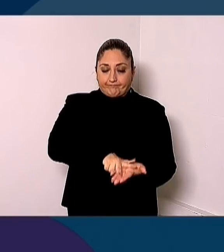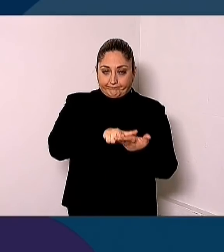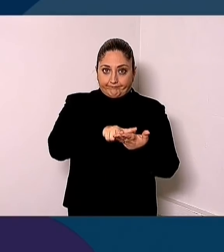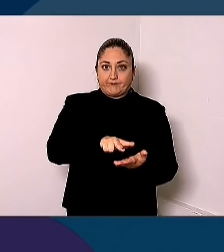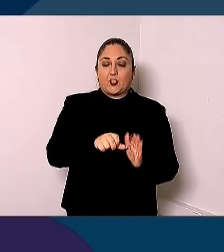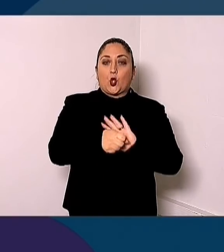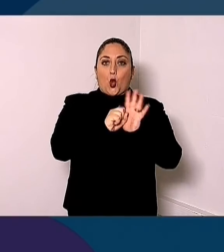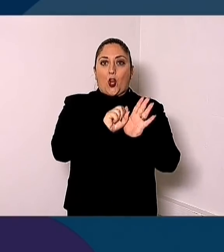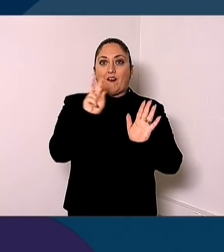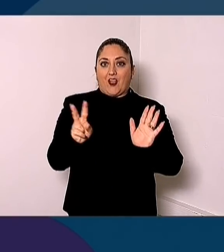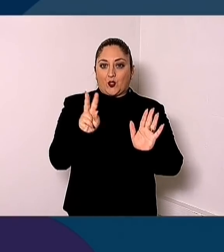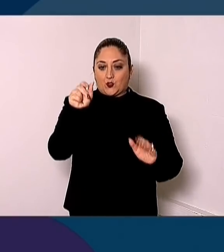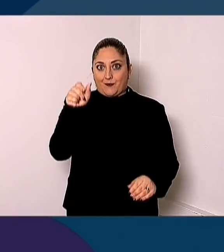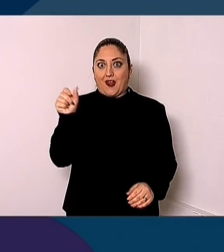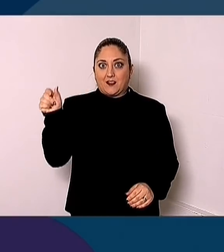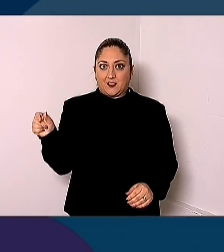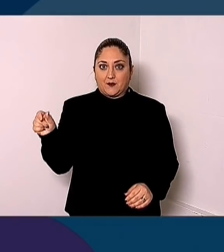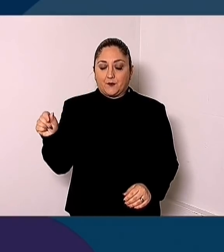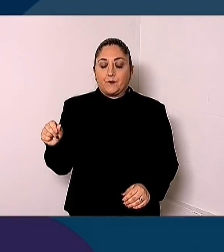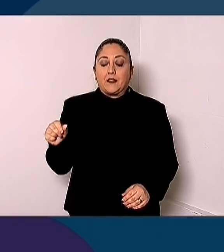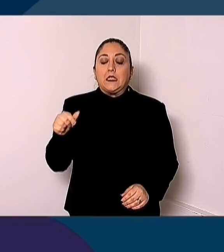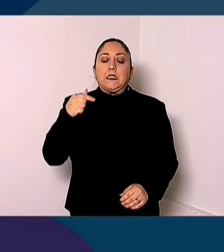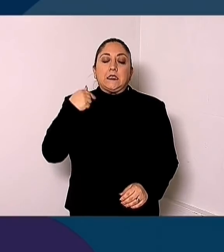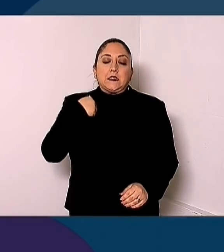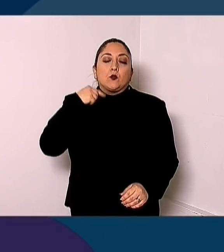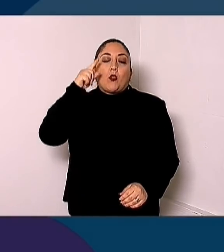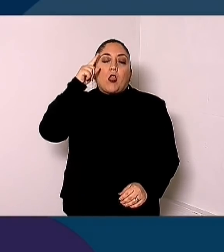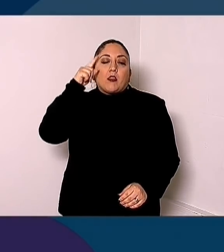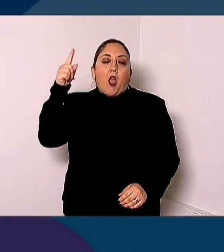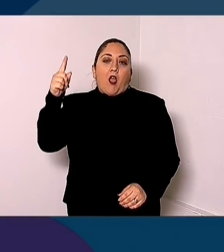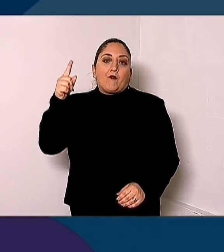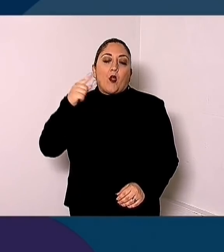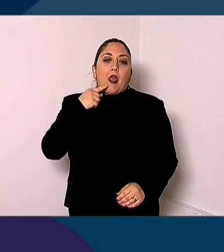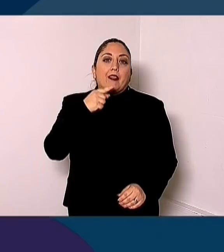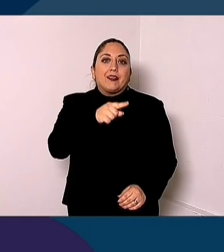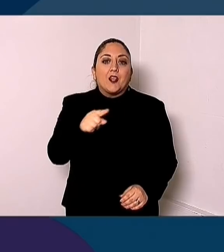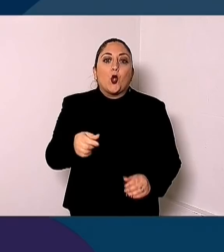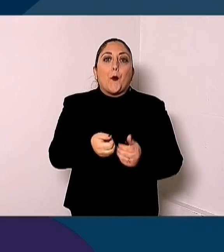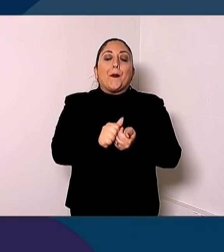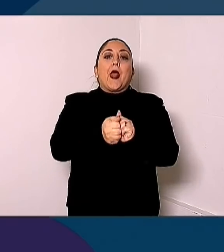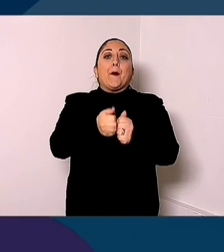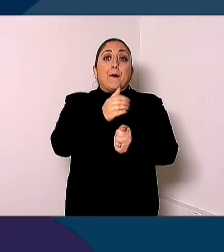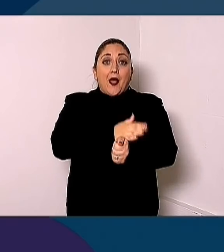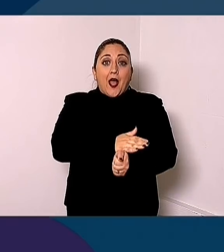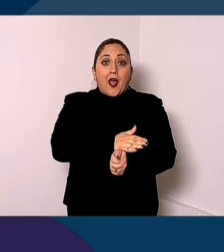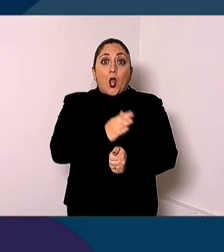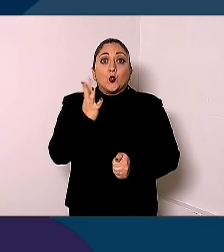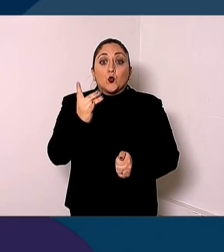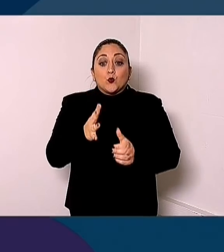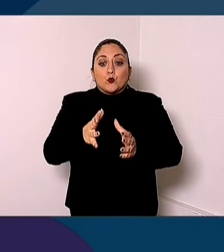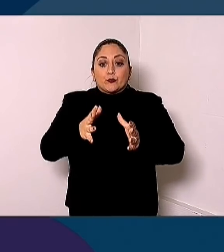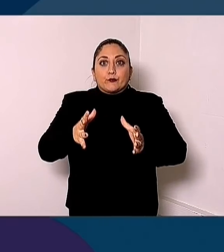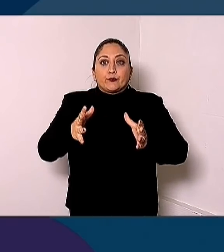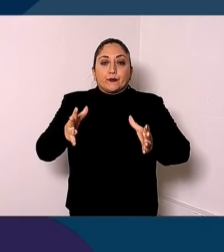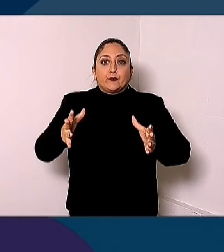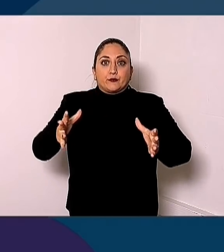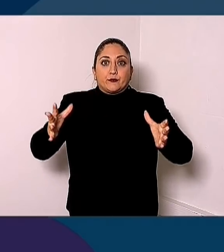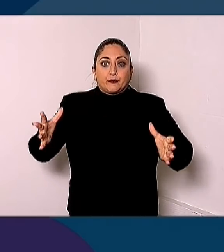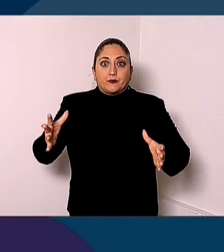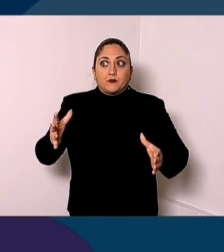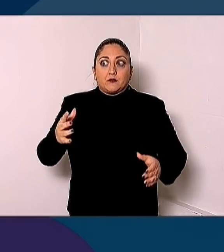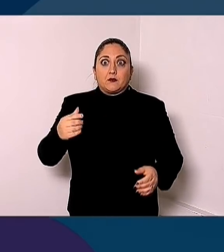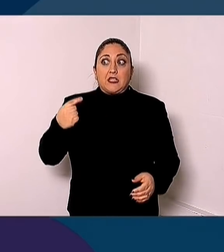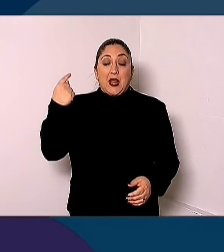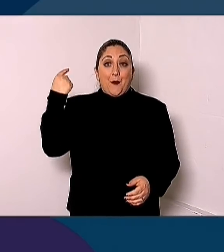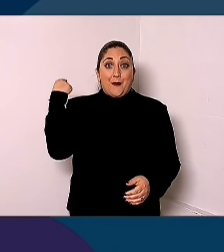bħalma kon qegħdin ngħidu li din hija xi ħaġa li qegħdin nistennewha li bil-mod il-mod jibda jkollna iktar każijiet, infatti nnotajtu li dal-aħħar